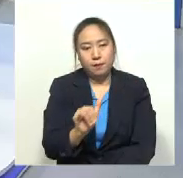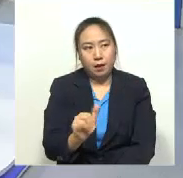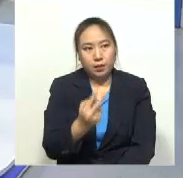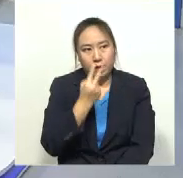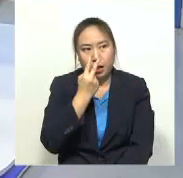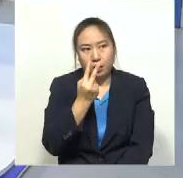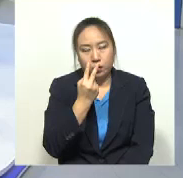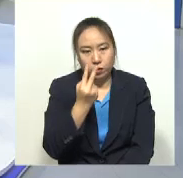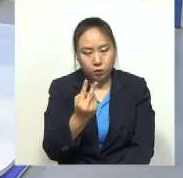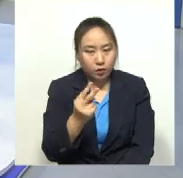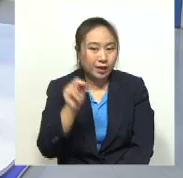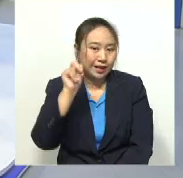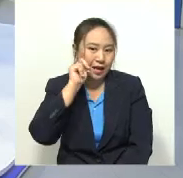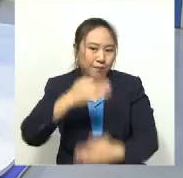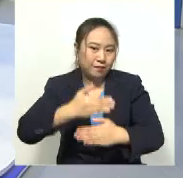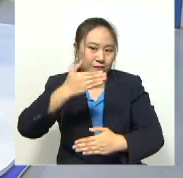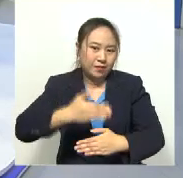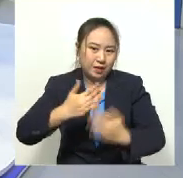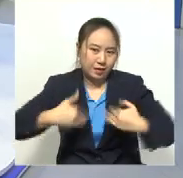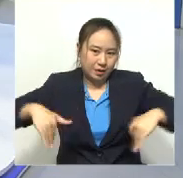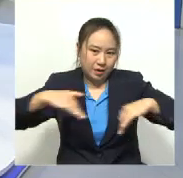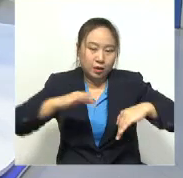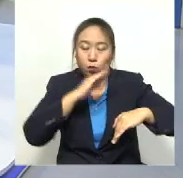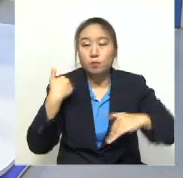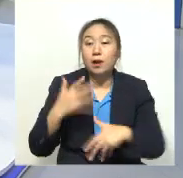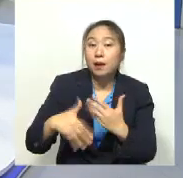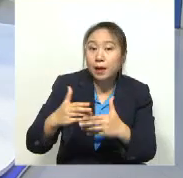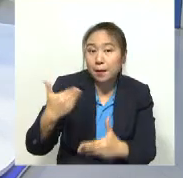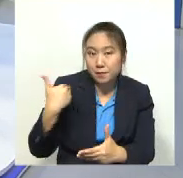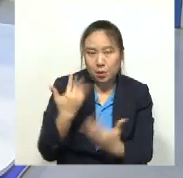ามสถานการณ์น้ำที่เขื่อนแก่งกระจานหากมีความคืบหน้าเราก็จะรายงานกลับไปอีกครั้งค่ะ